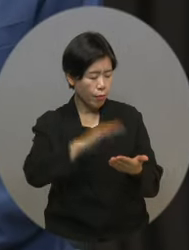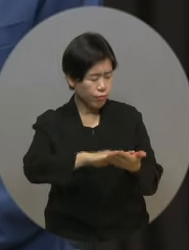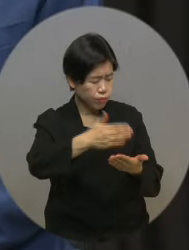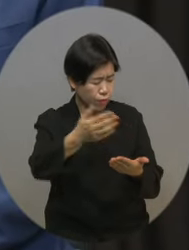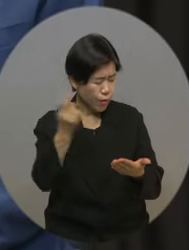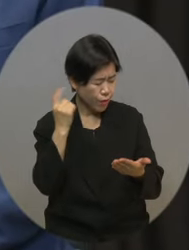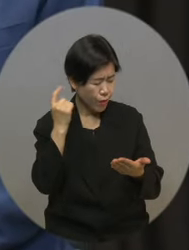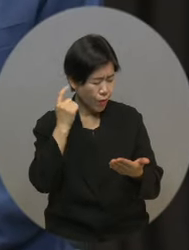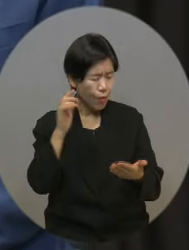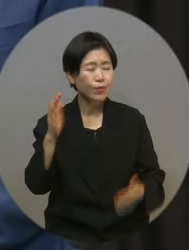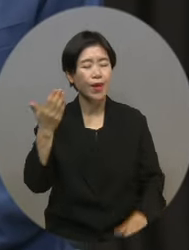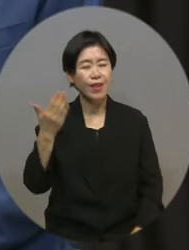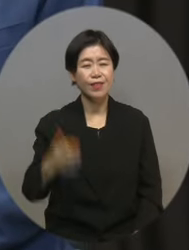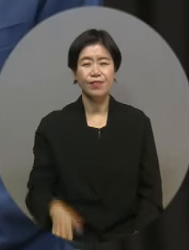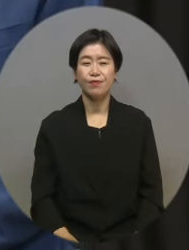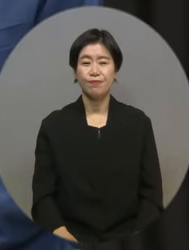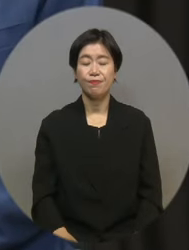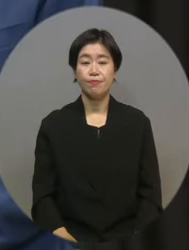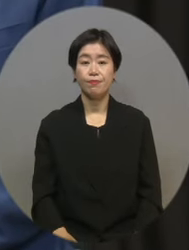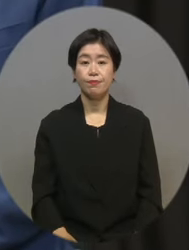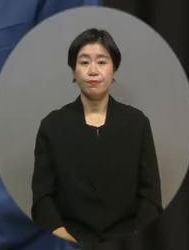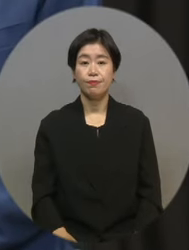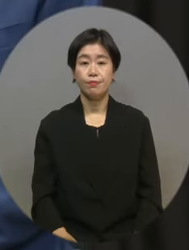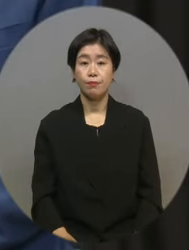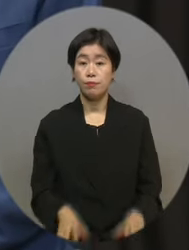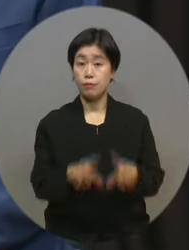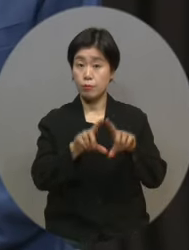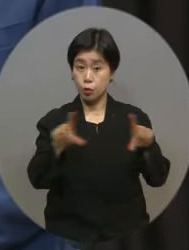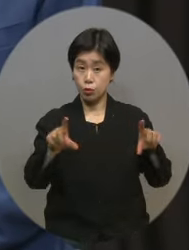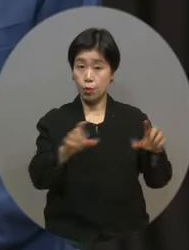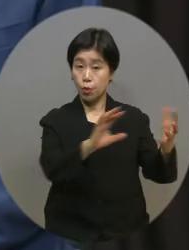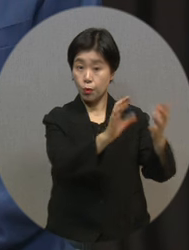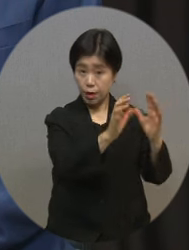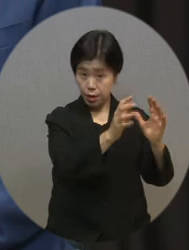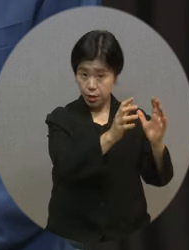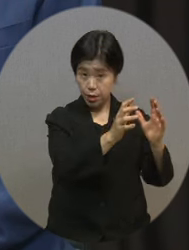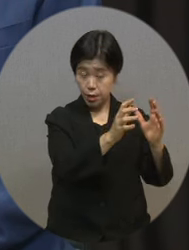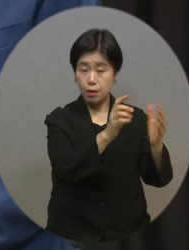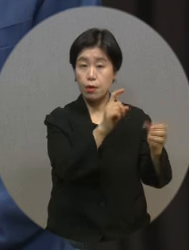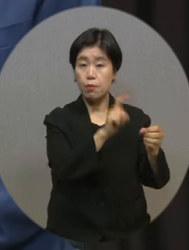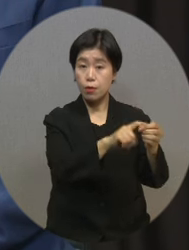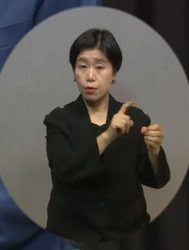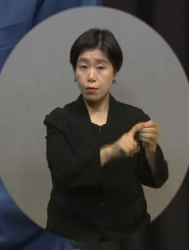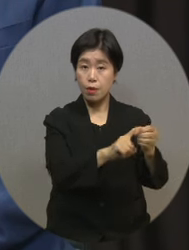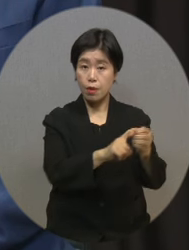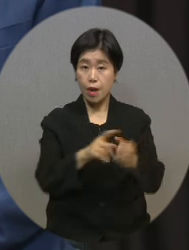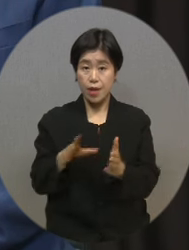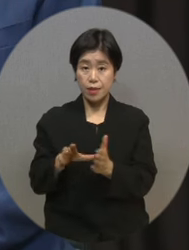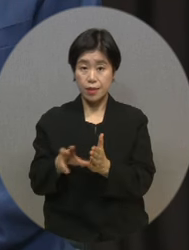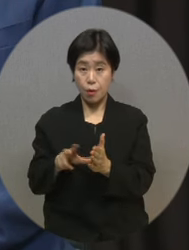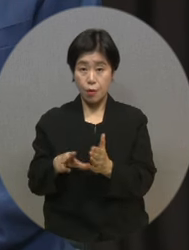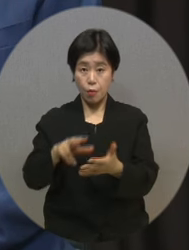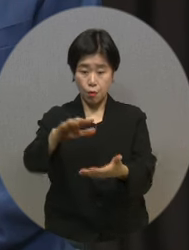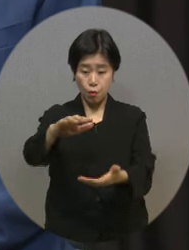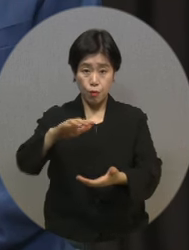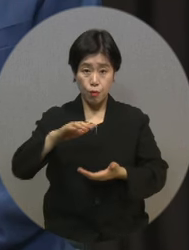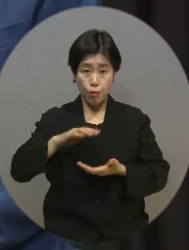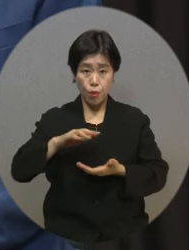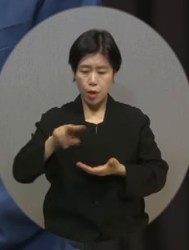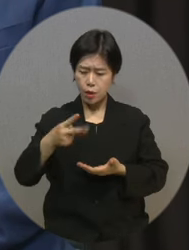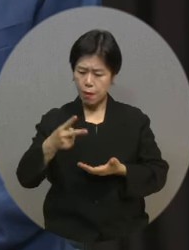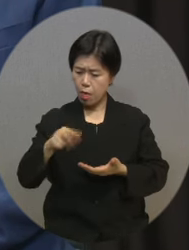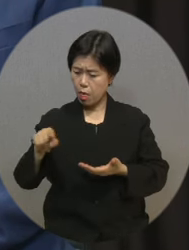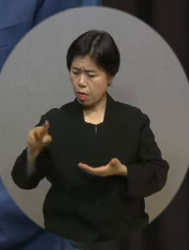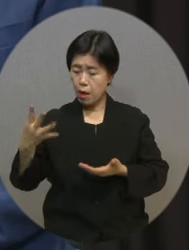그래서 야, 이제 소리로 좋아졌구나. 듣는 거죠. 그래서 보통 회의 자료가 한번갈 때마다 적으면 뭐